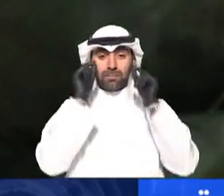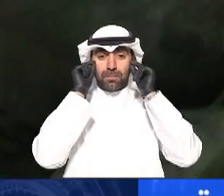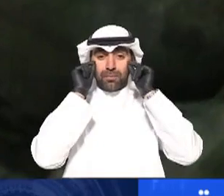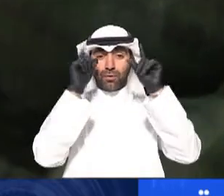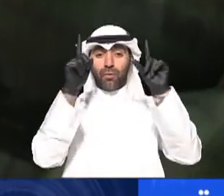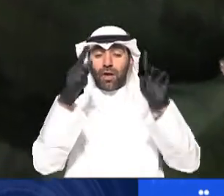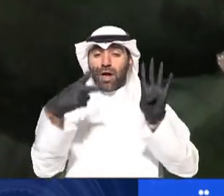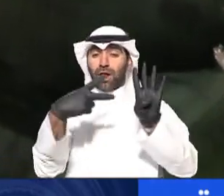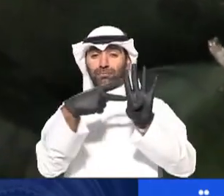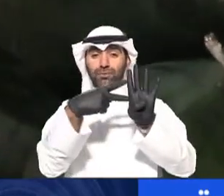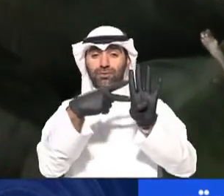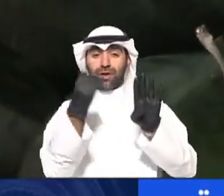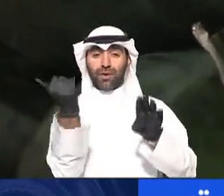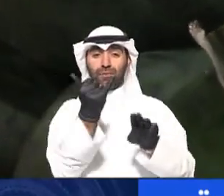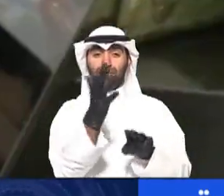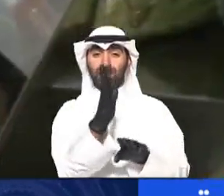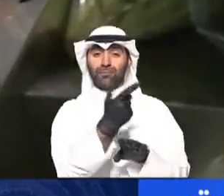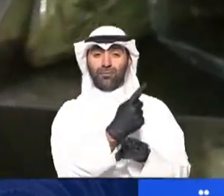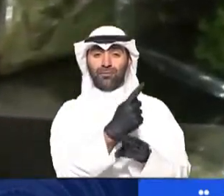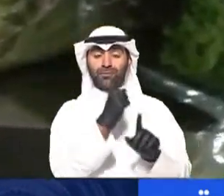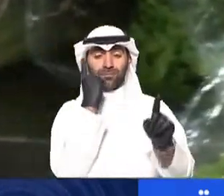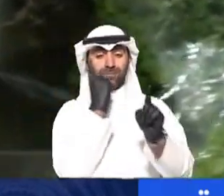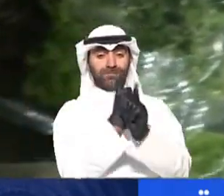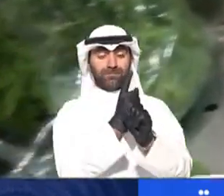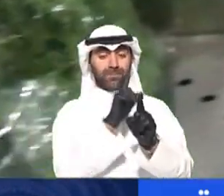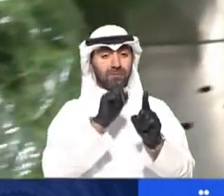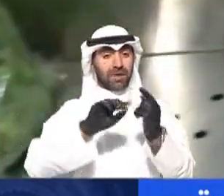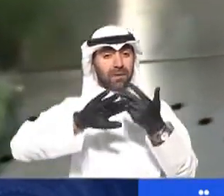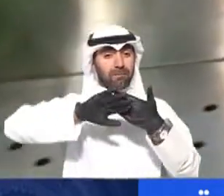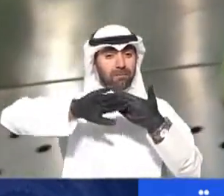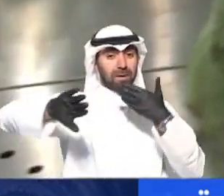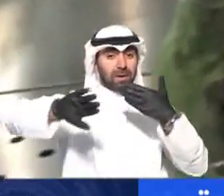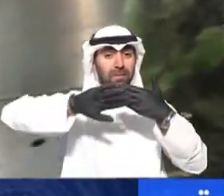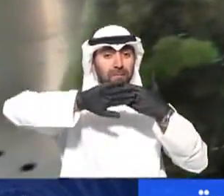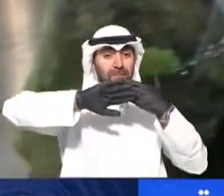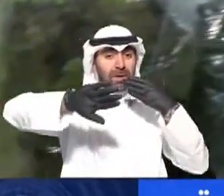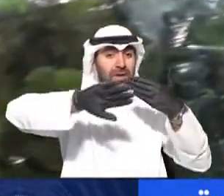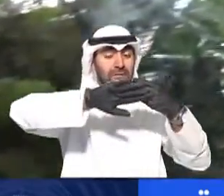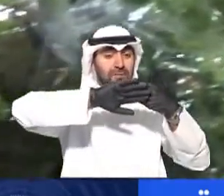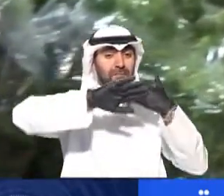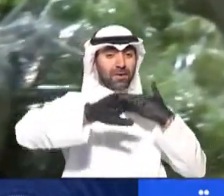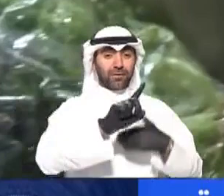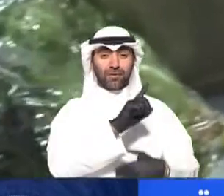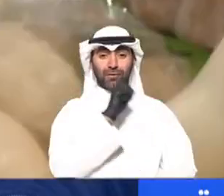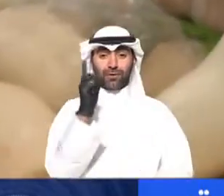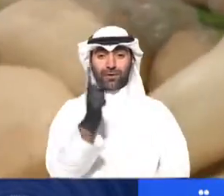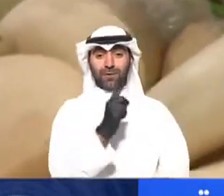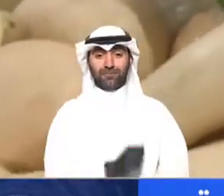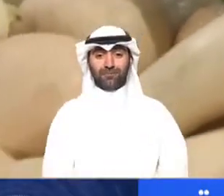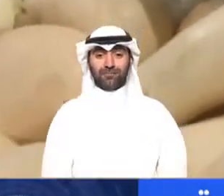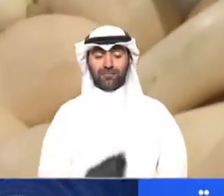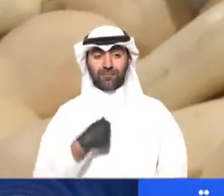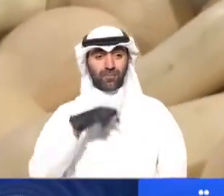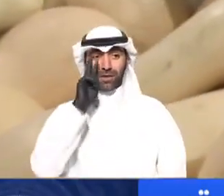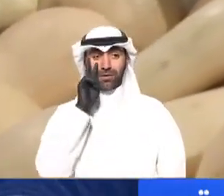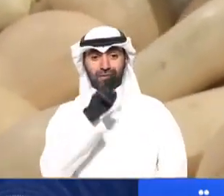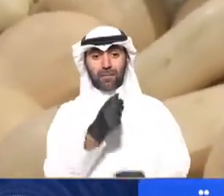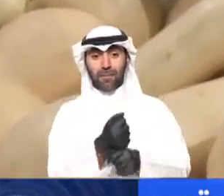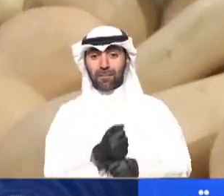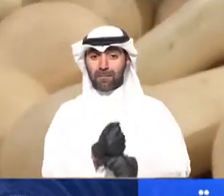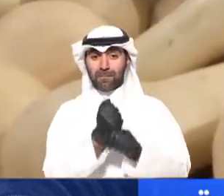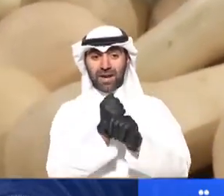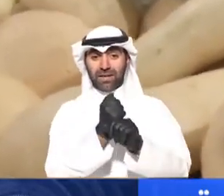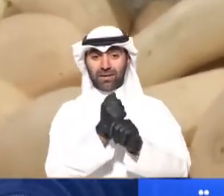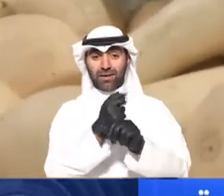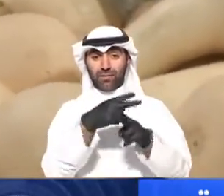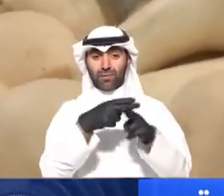والمعقمات كلها. حريص لما تكون بلدية الكويت حضورها في مراكز سلطان نشعر في